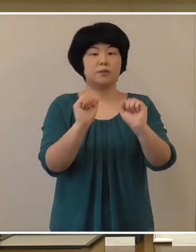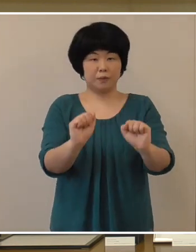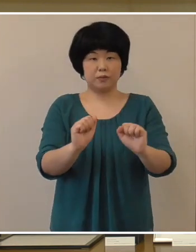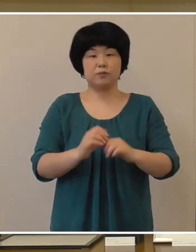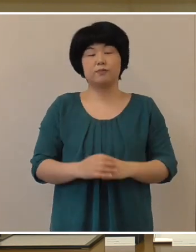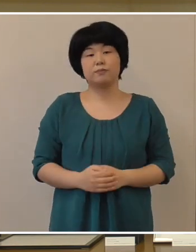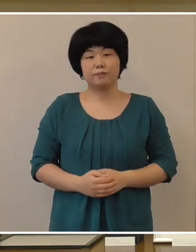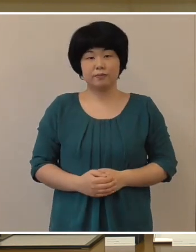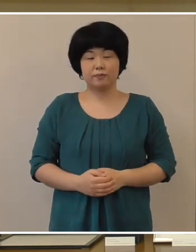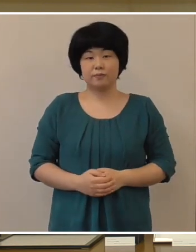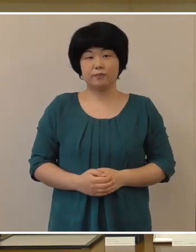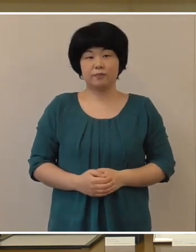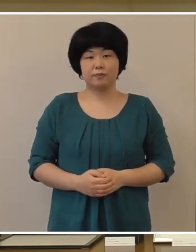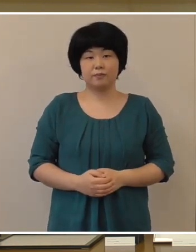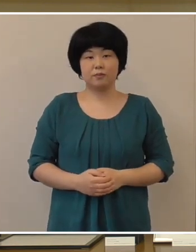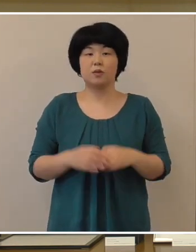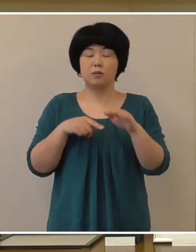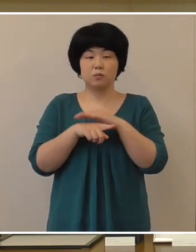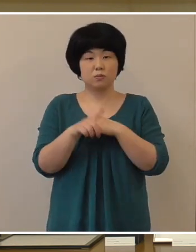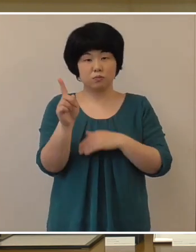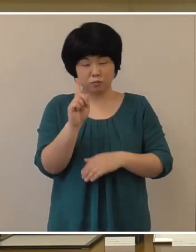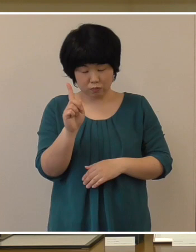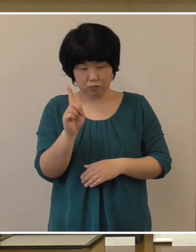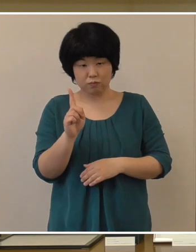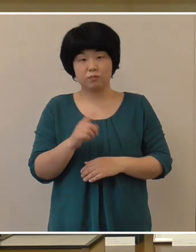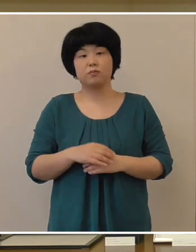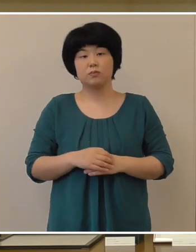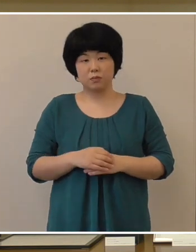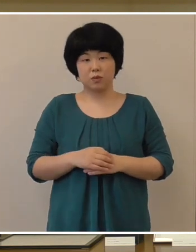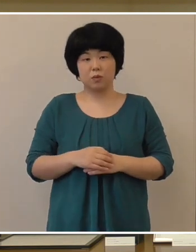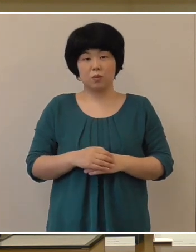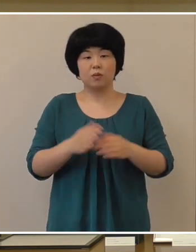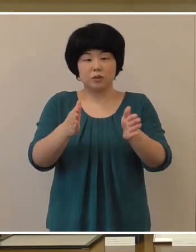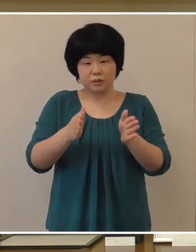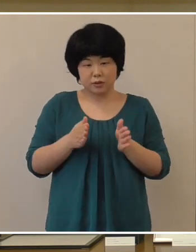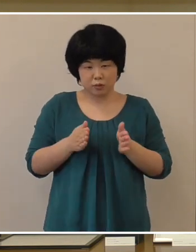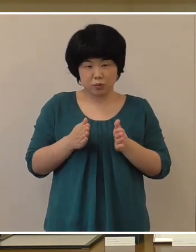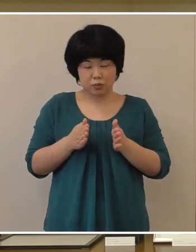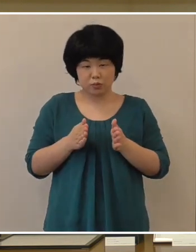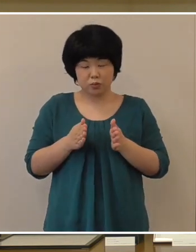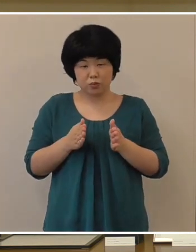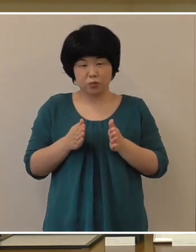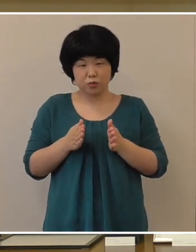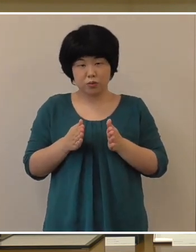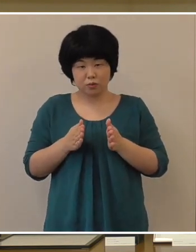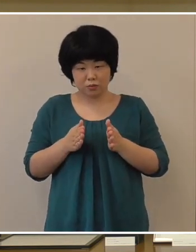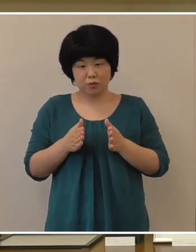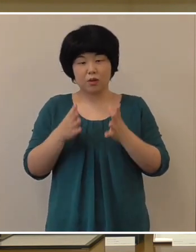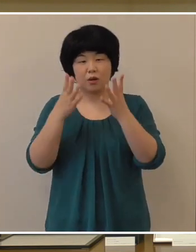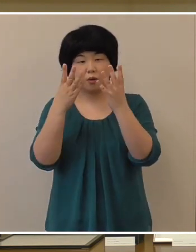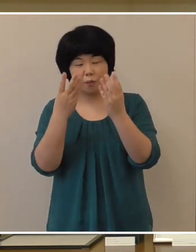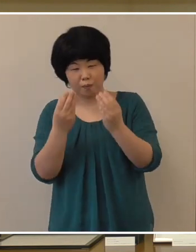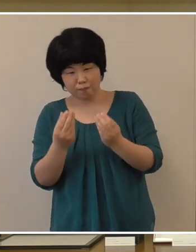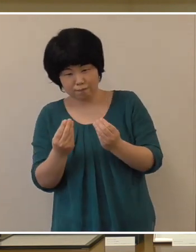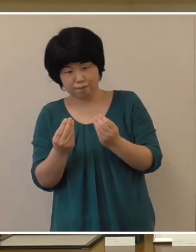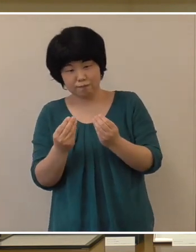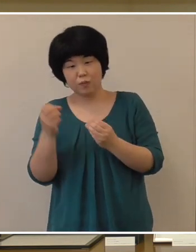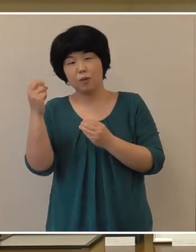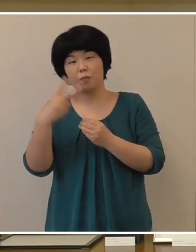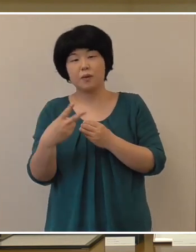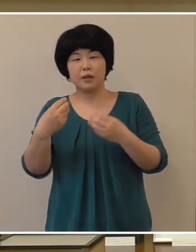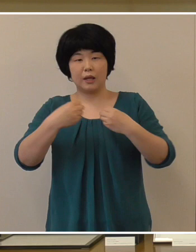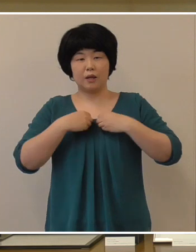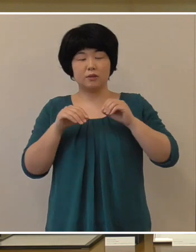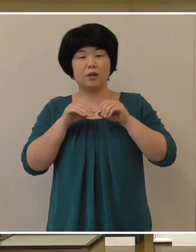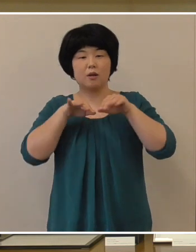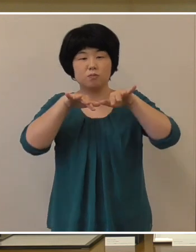をされています。なぜかというと、自粛が緩和されるともう一度感染の波がぶ